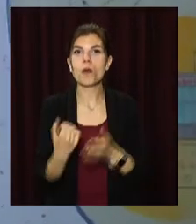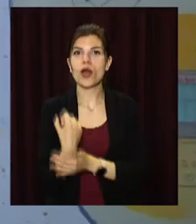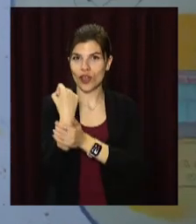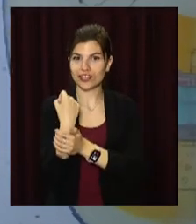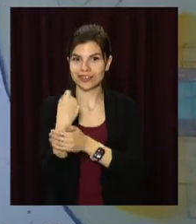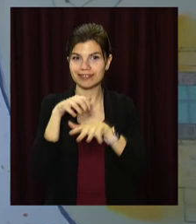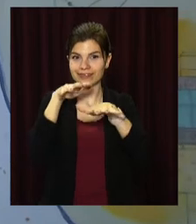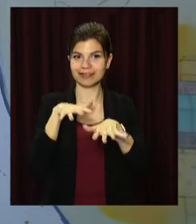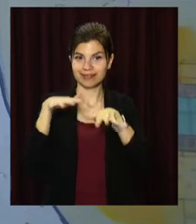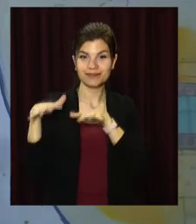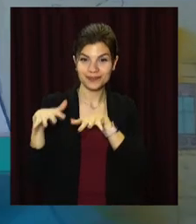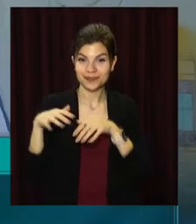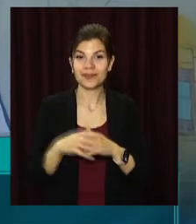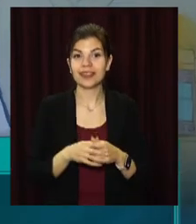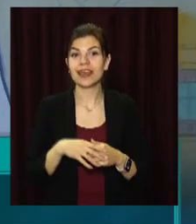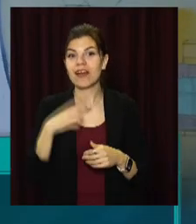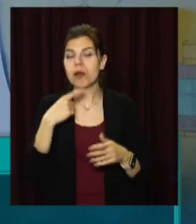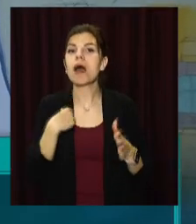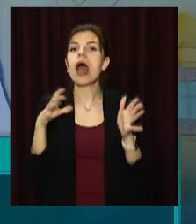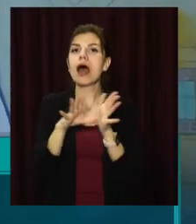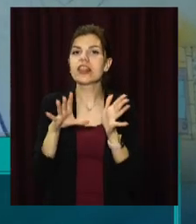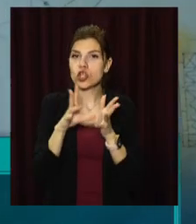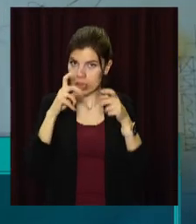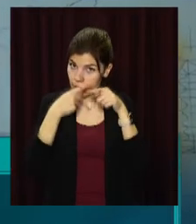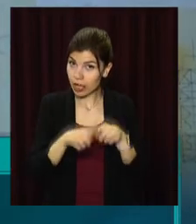Ми – Кам'янський державний енергетичний технікум.